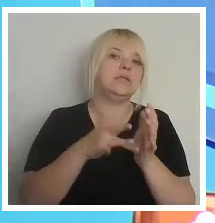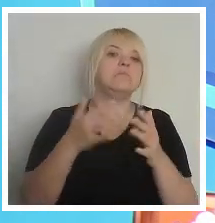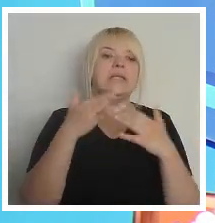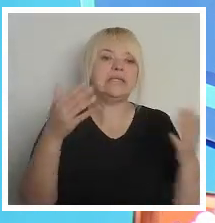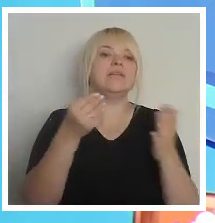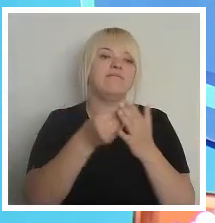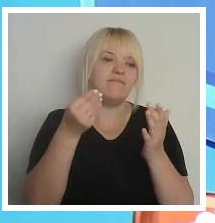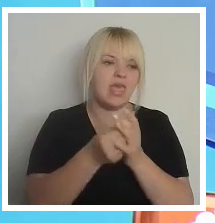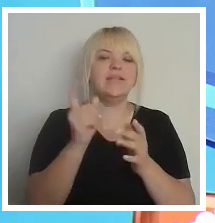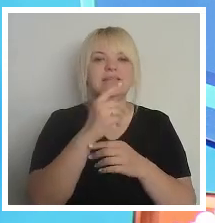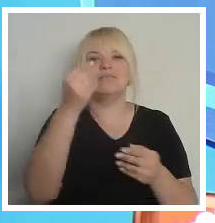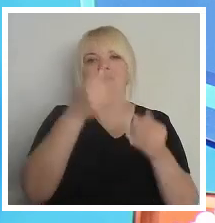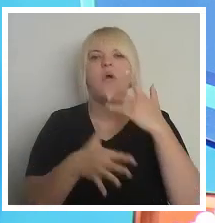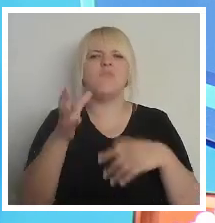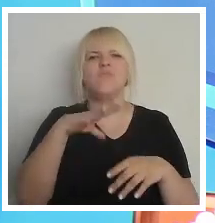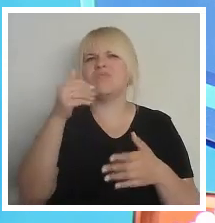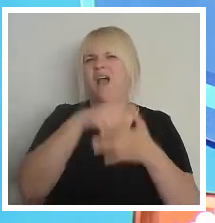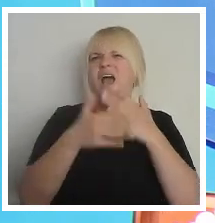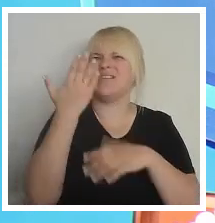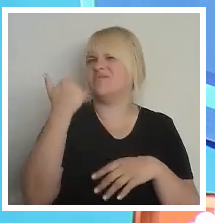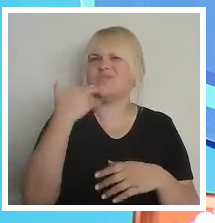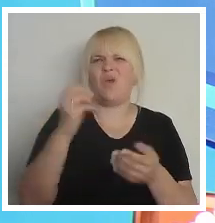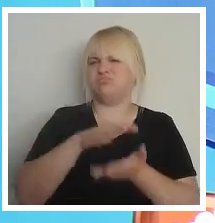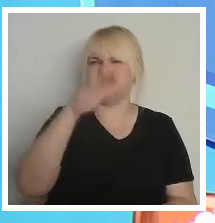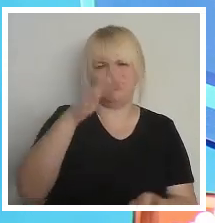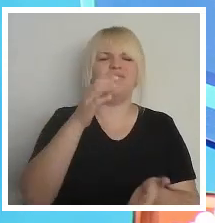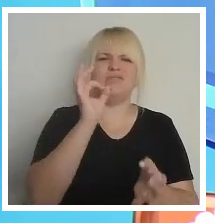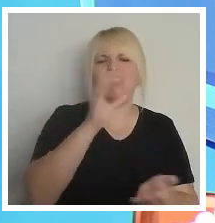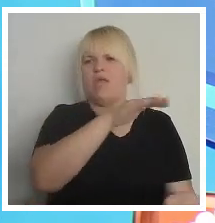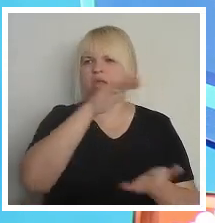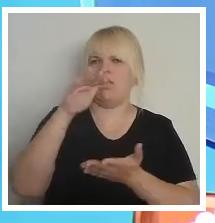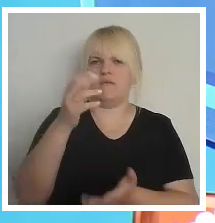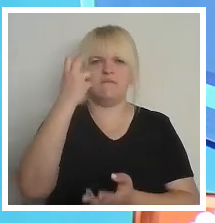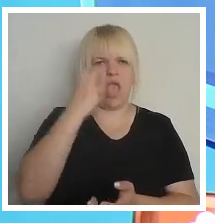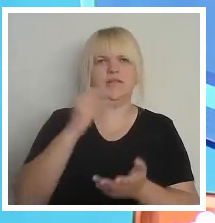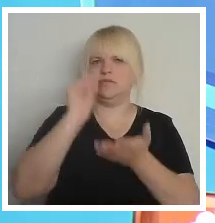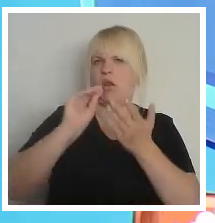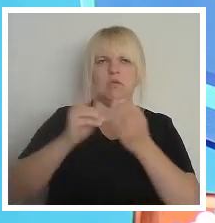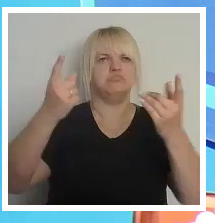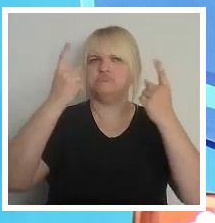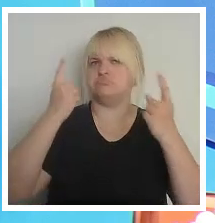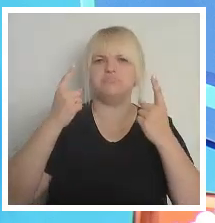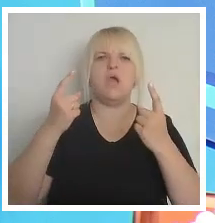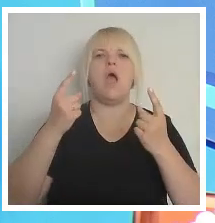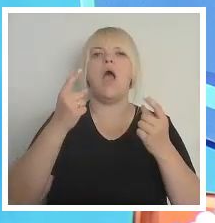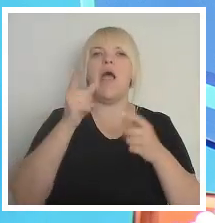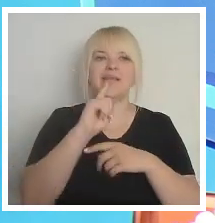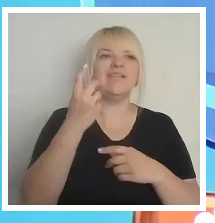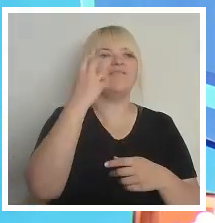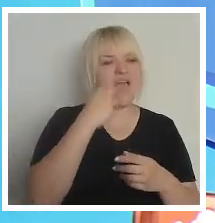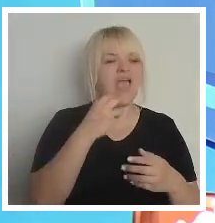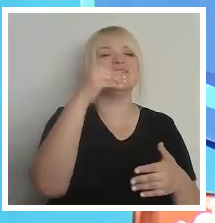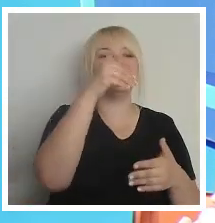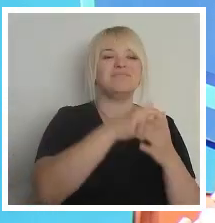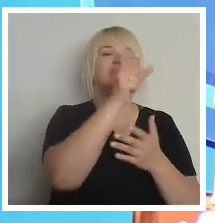arhīvs nav tik liels, lai mēs teiktu, ka tas tā ir, bet ja ir kaut kāds aktuāls notikums, kur vecais raksts ir to vērts, mēs atbrīvojam arhīvā un ļaujam